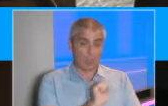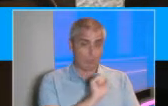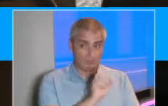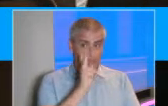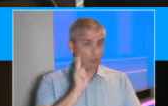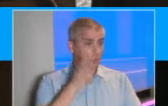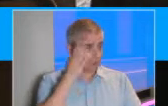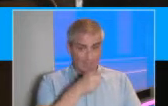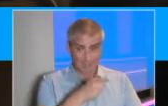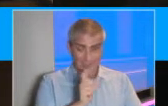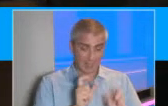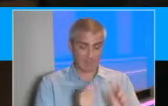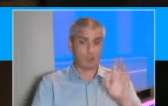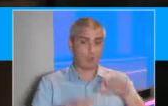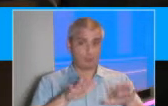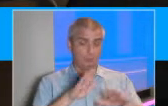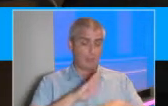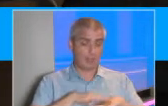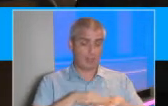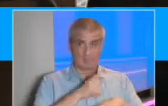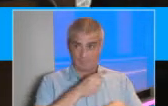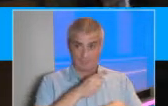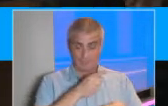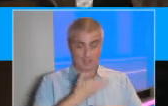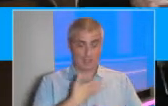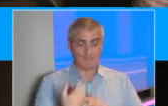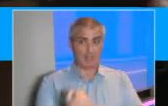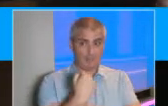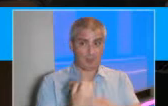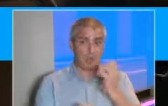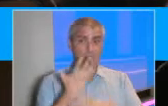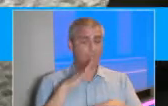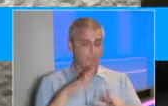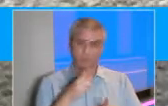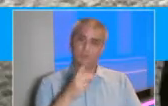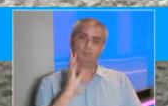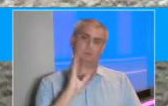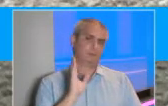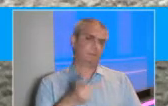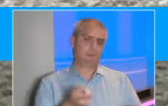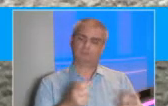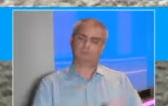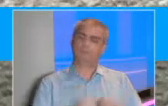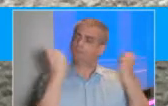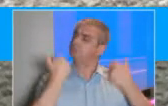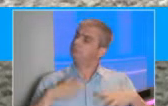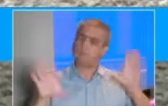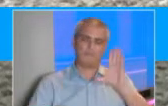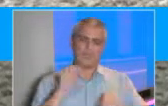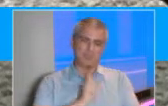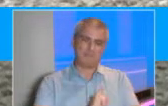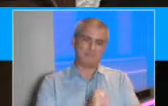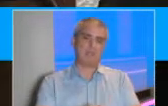יש עתיד, למנוע מראש ממשלה לכהן, לקבל את המנדט להרכבת ממשלה, מדובר בשדרת עקיבים ובבחירות באופן